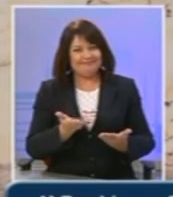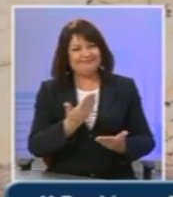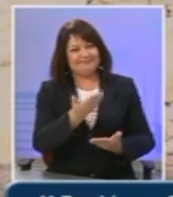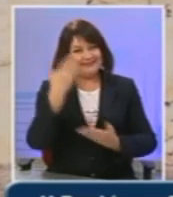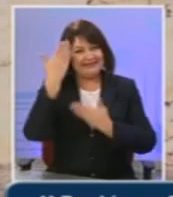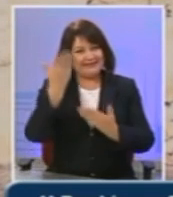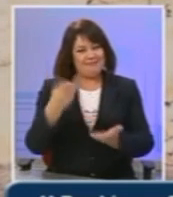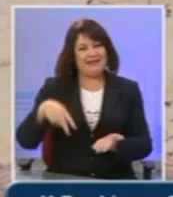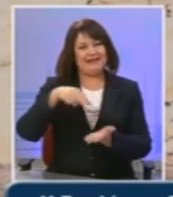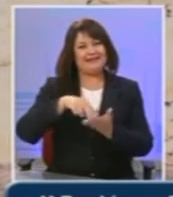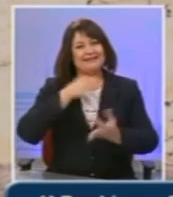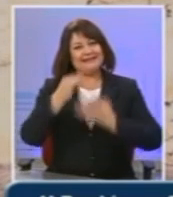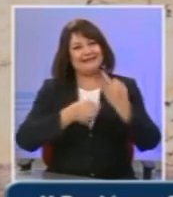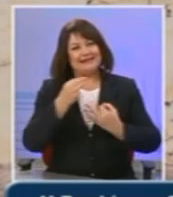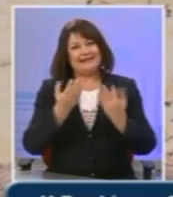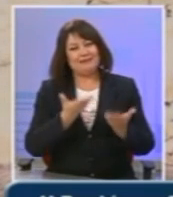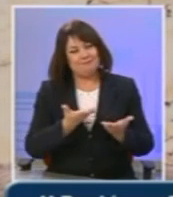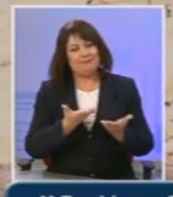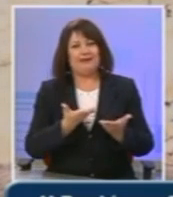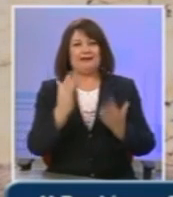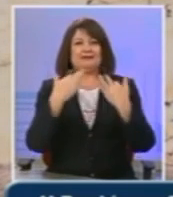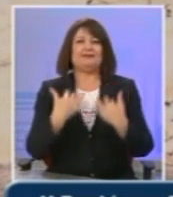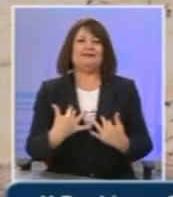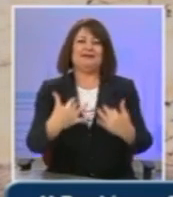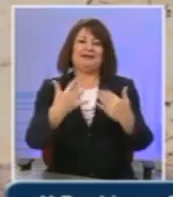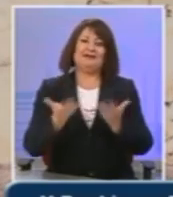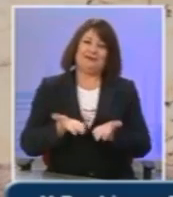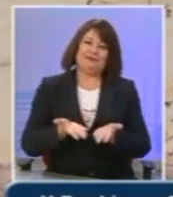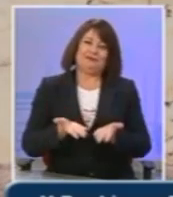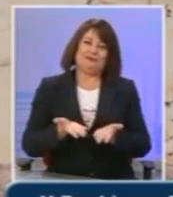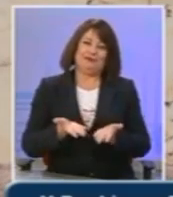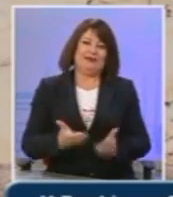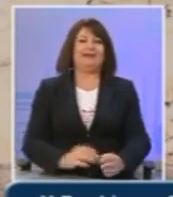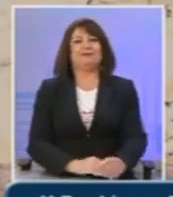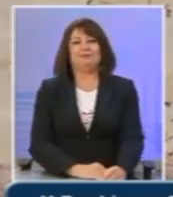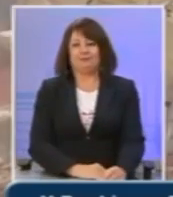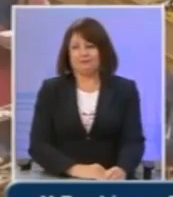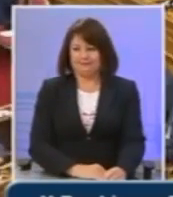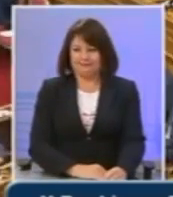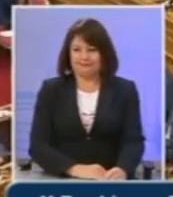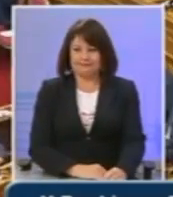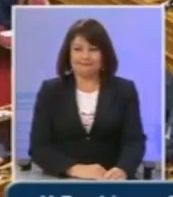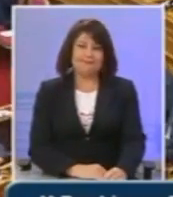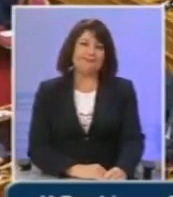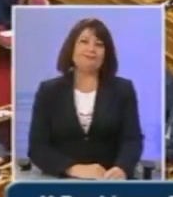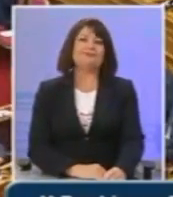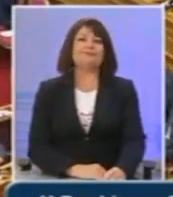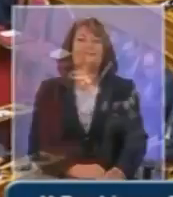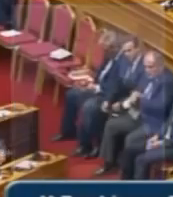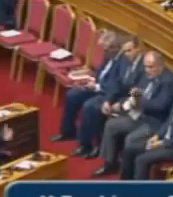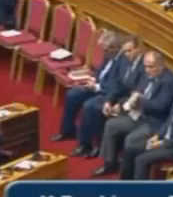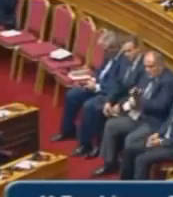την τιμή να πάρετε το λόγο και να απευθυνθείτε ενώπιον της αντιπροσωπείας, της Εθνικής Αντιπροσωπείας. Ευχαριστώ.